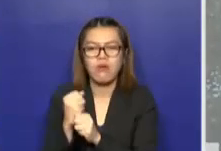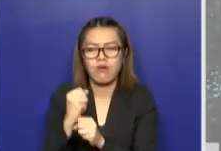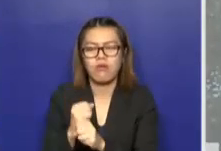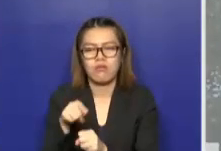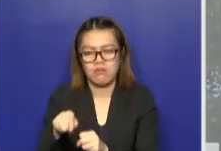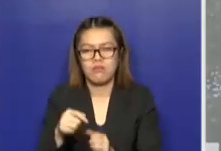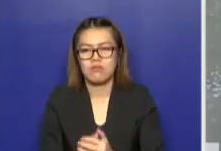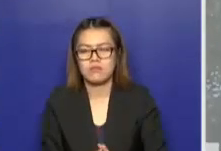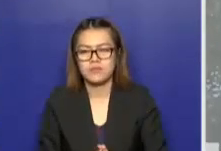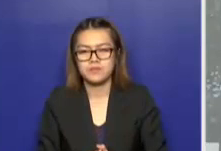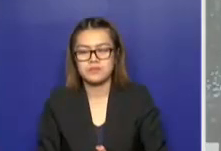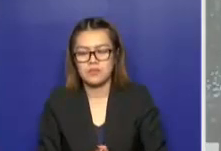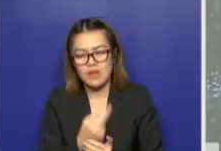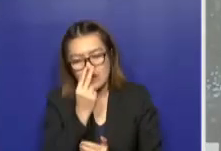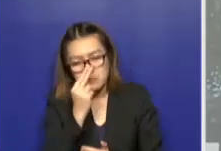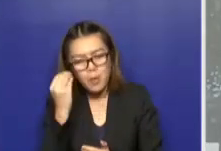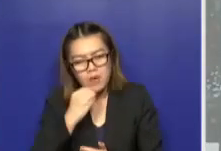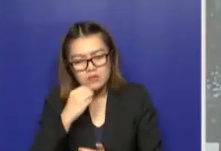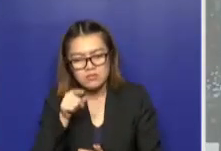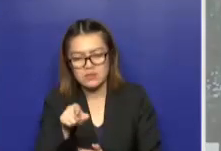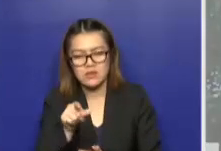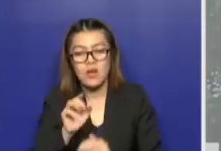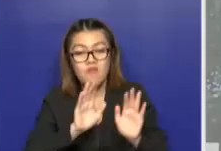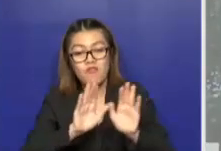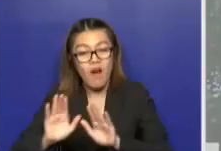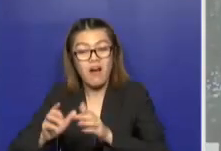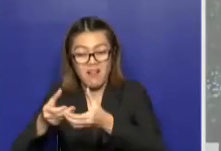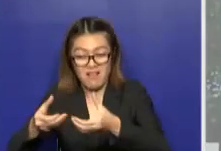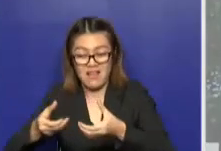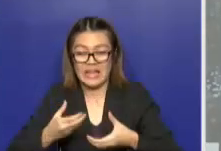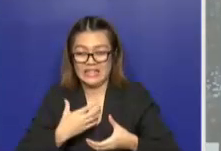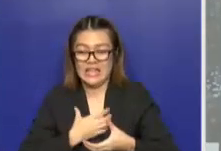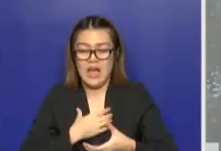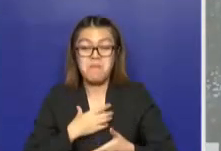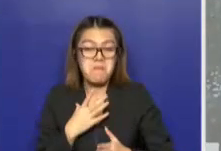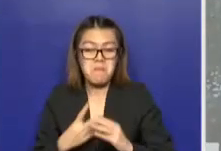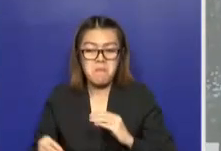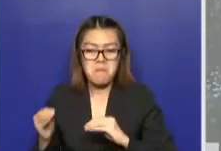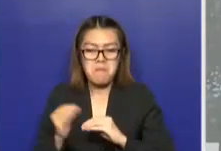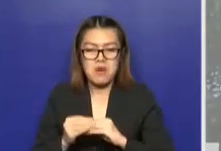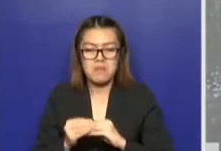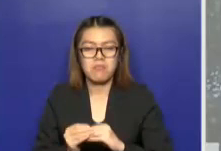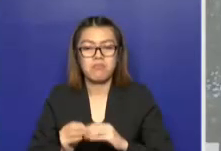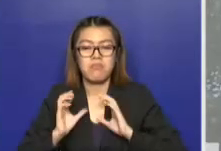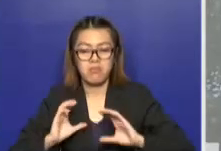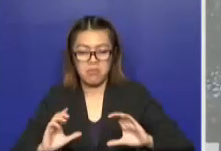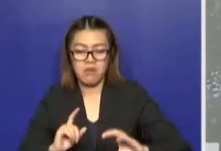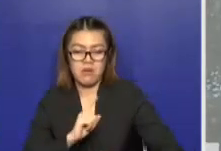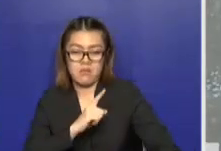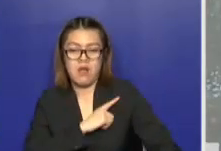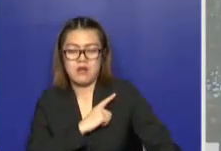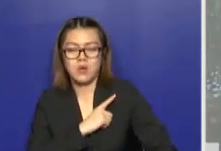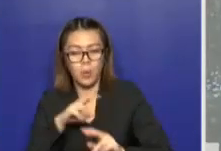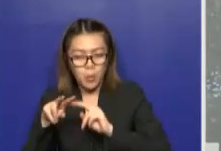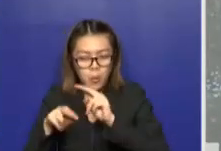างนะครับซึ่งตรงนี้หลายๆครั้งแล้วต้องฝากในรายงานด้วยว่าอยากให้เพิ่มว่าเจ้าที่รัฐควรจะเข้าไปดูแลสอดส่องเพราะว่า